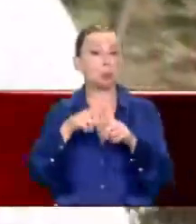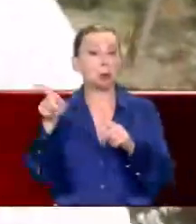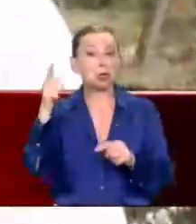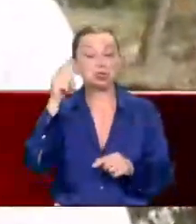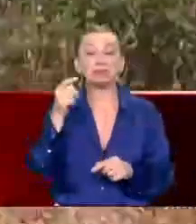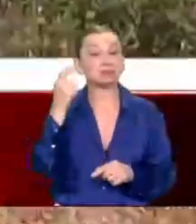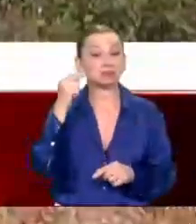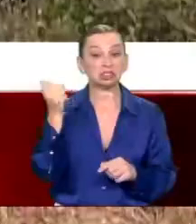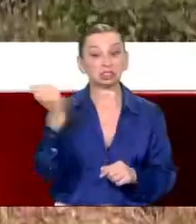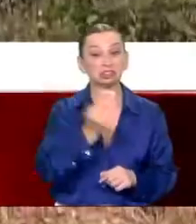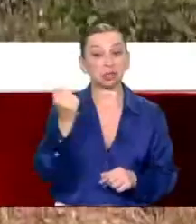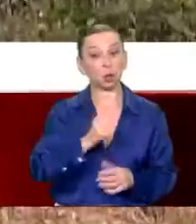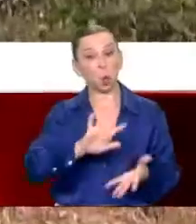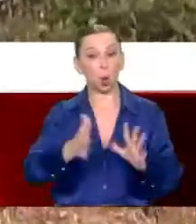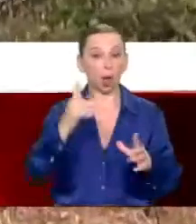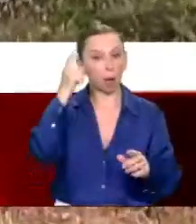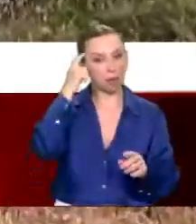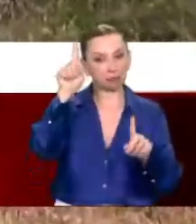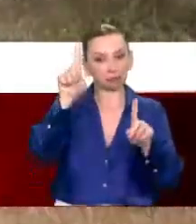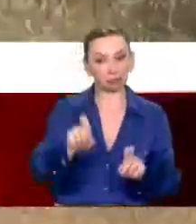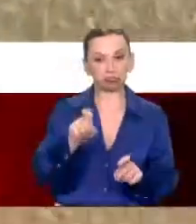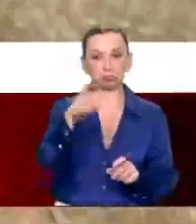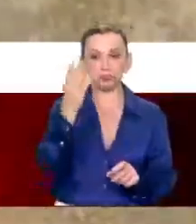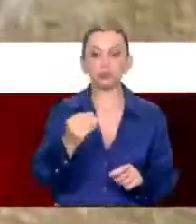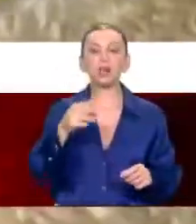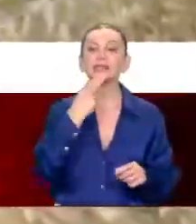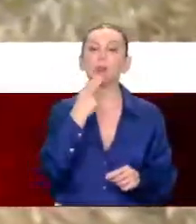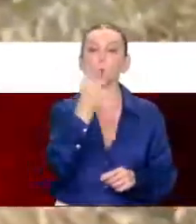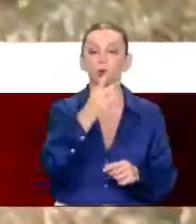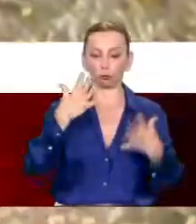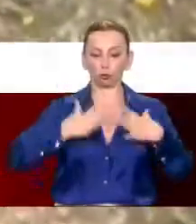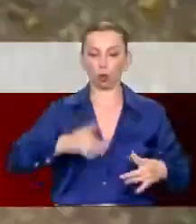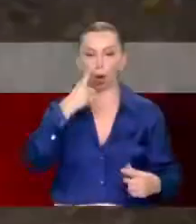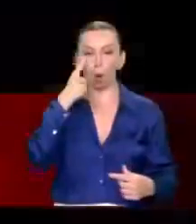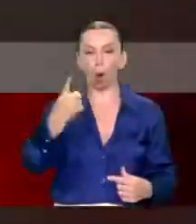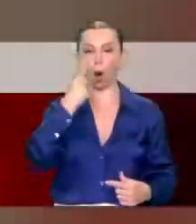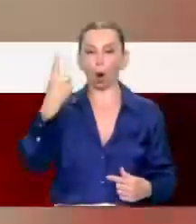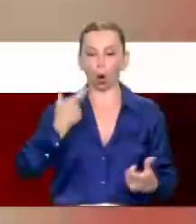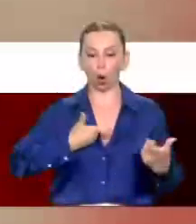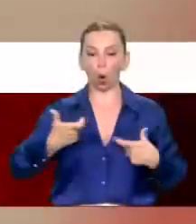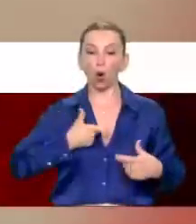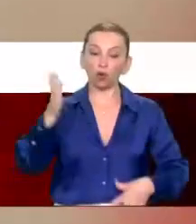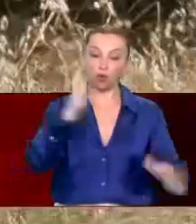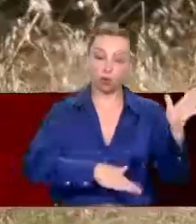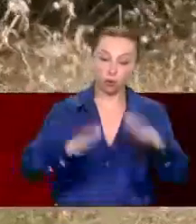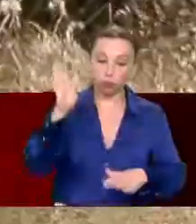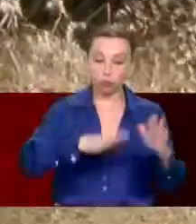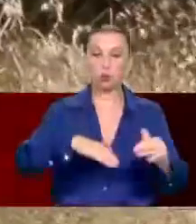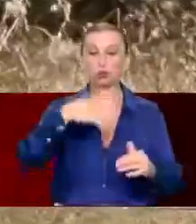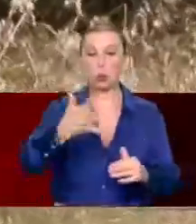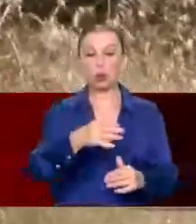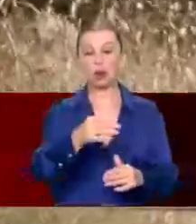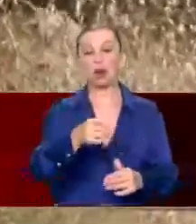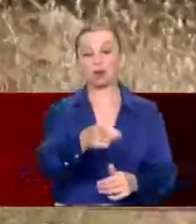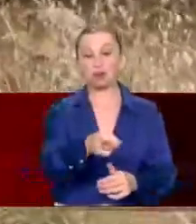cinayet şüphesi geldi. Çünkü vücudunun çeşitli yerlerinde morluklar tespit edildi. Yani darp edilip öldürülmüş olabilirdi. Genç kız başka